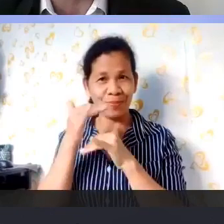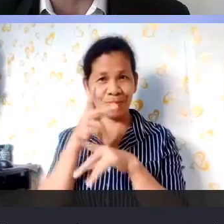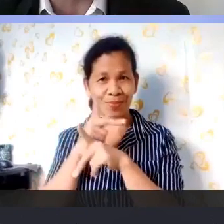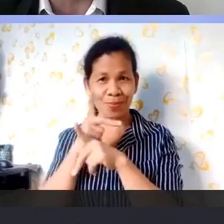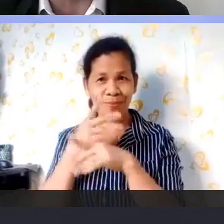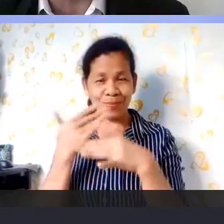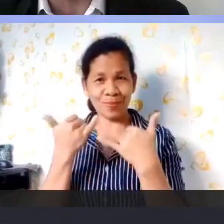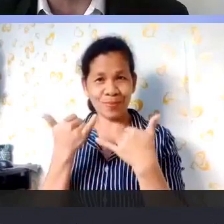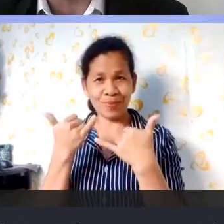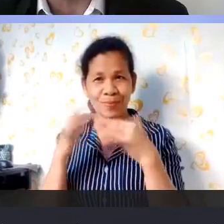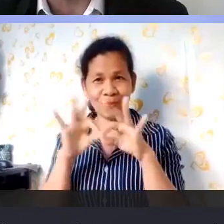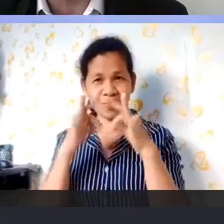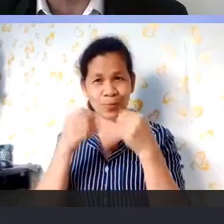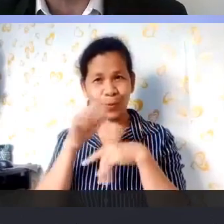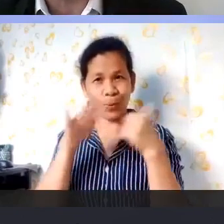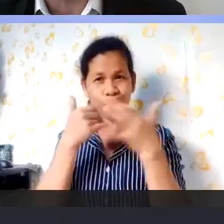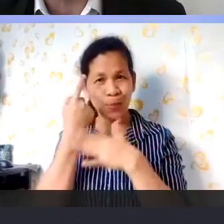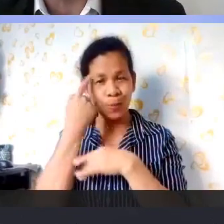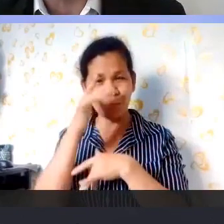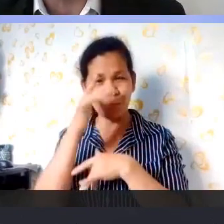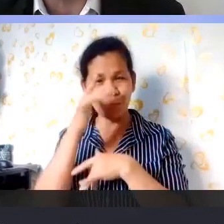ng uri ng karamdaman at